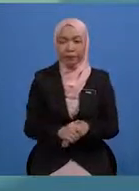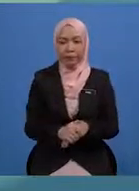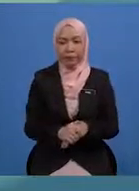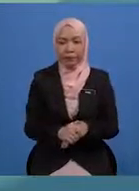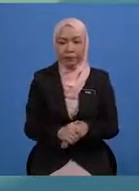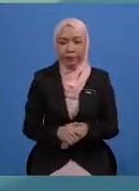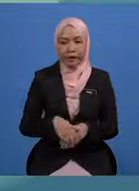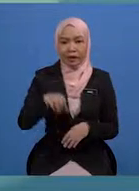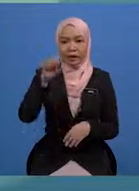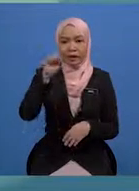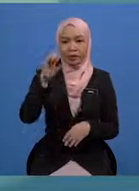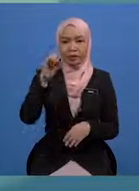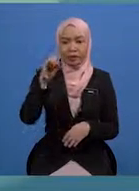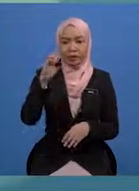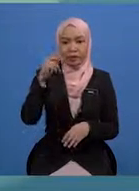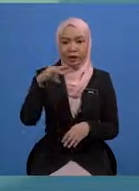sfumato,